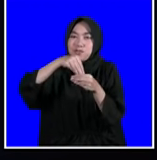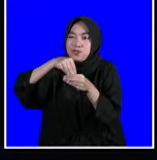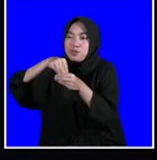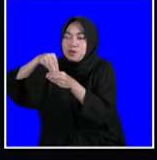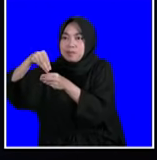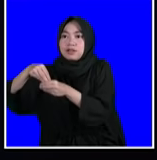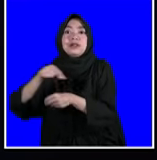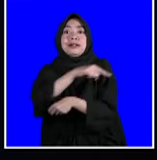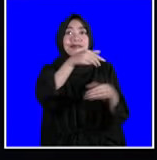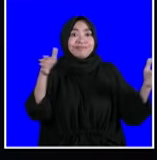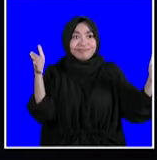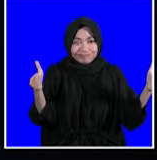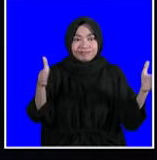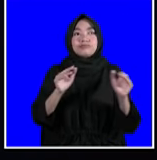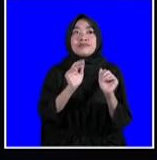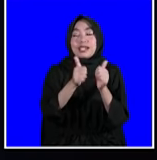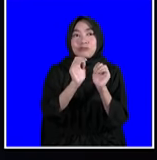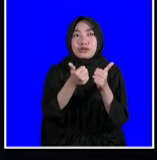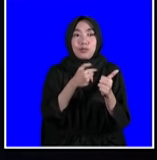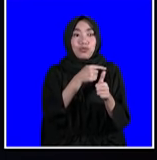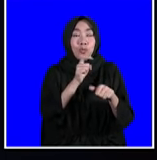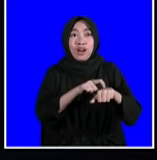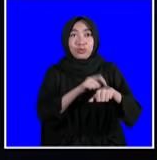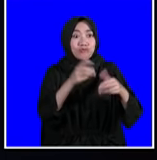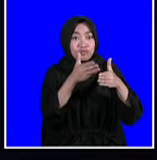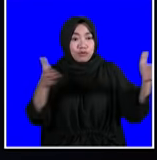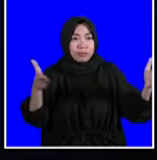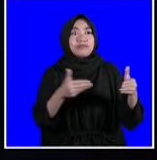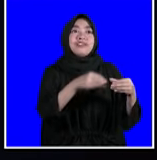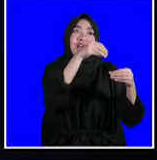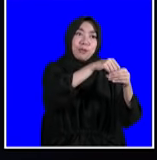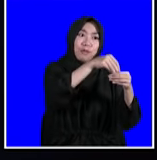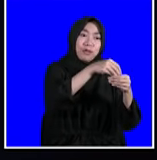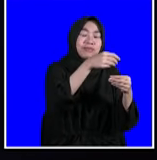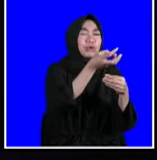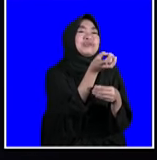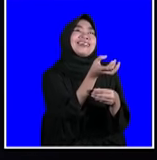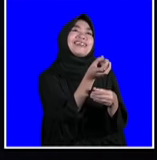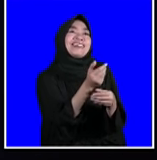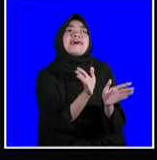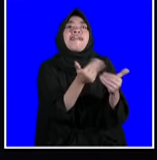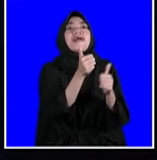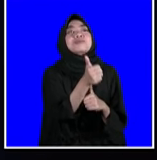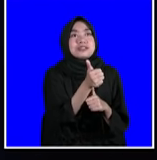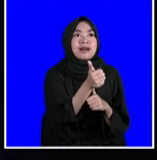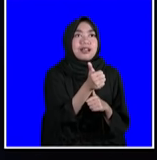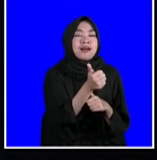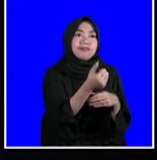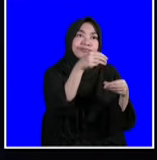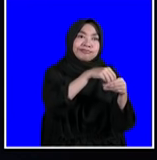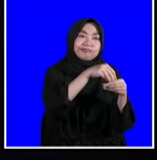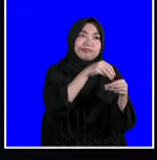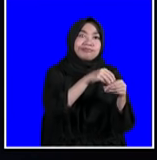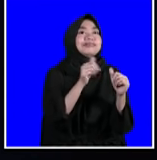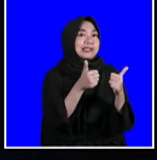panjang waktu persiapannya, maka semakin ringan juga setoran tabungan atau setoran investasi untuk persiapan